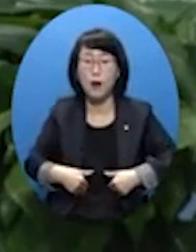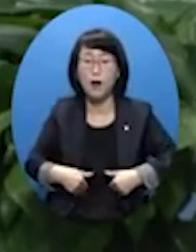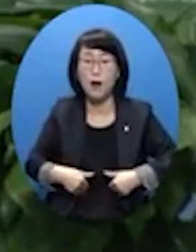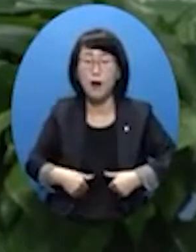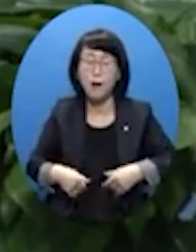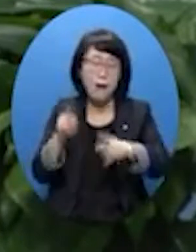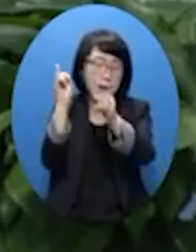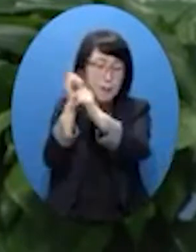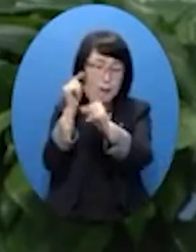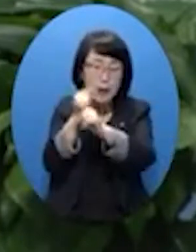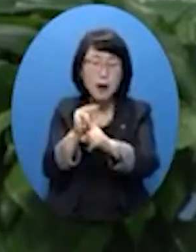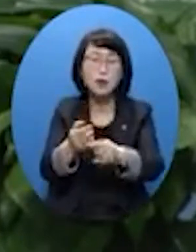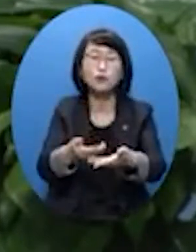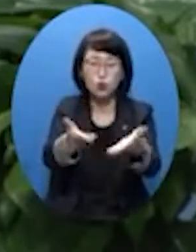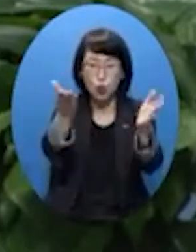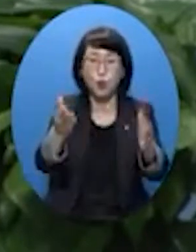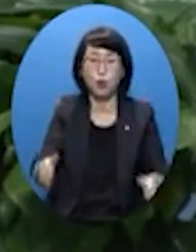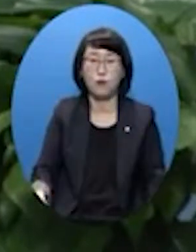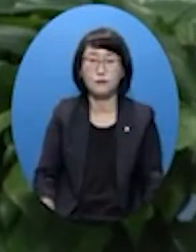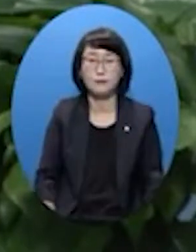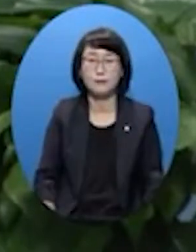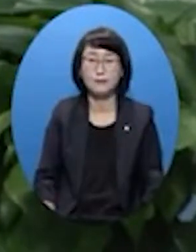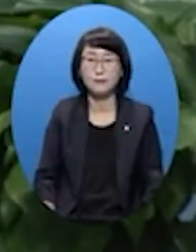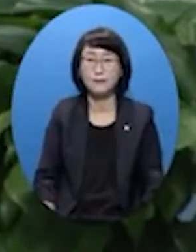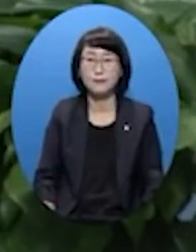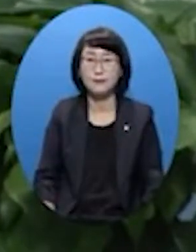매일매일 공급해 줄 것이다